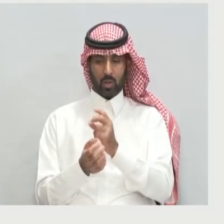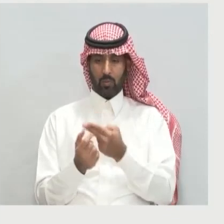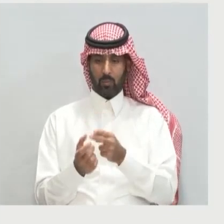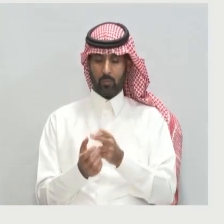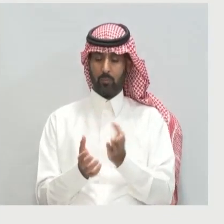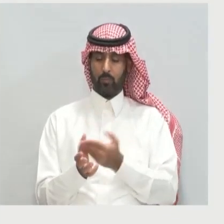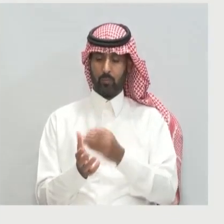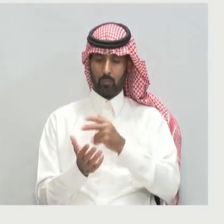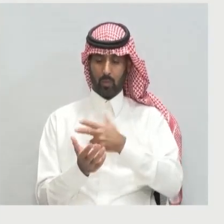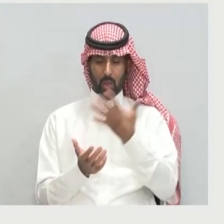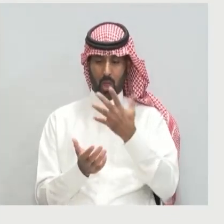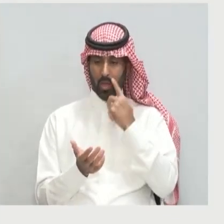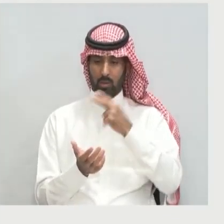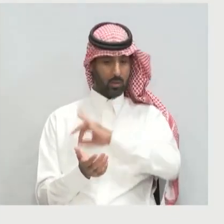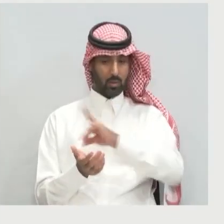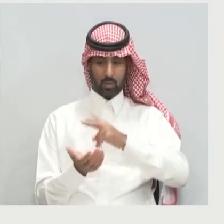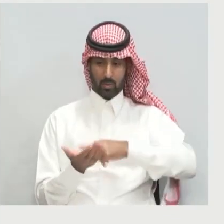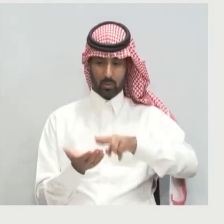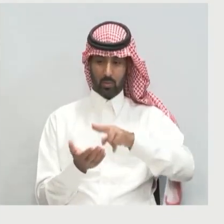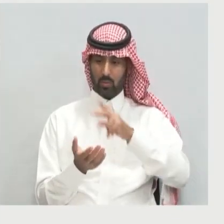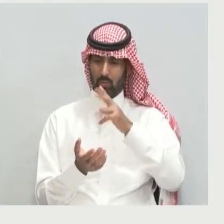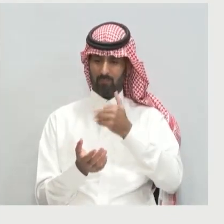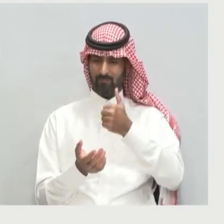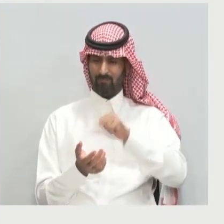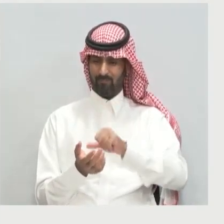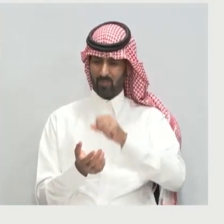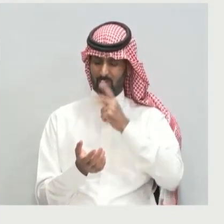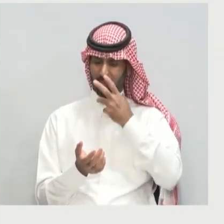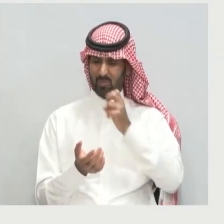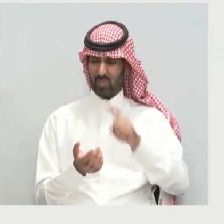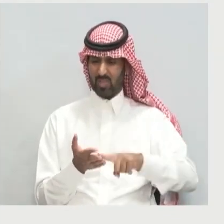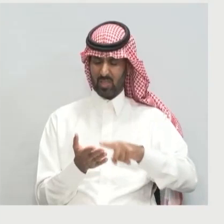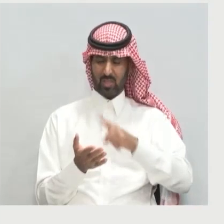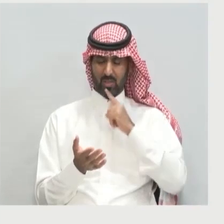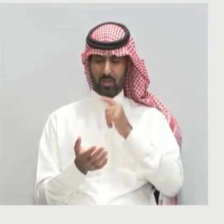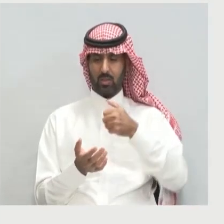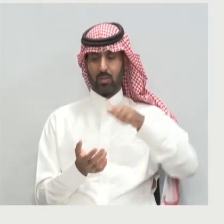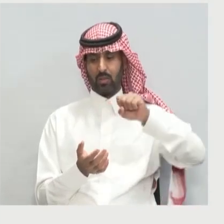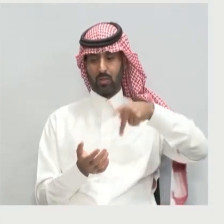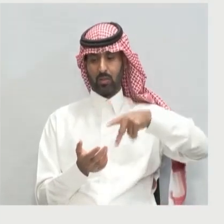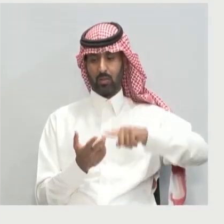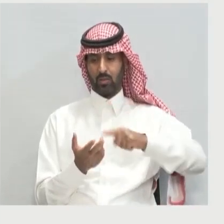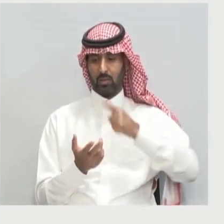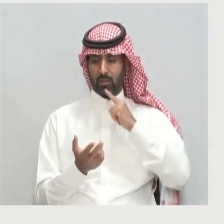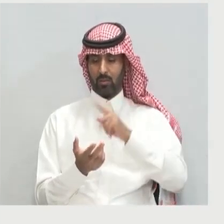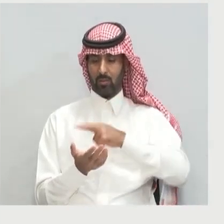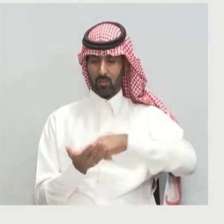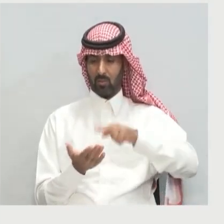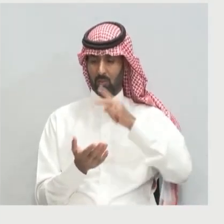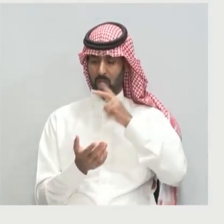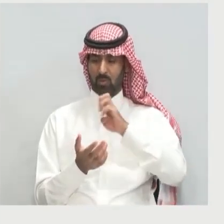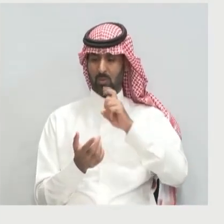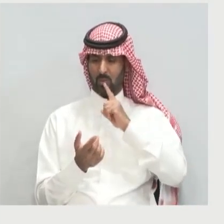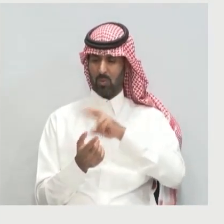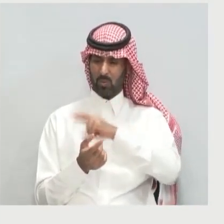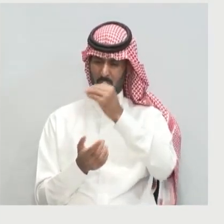لا ترسل رسائل غير مرغوب فيها سهام ولا تتابع او ترسل رسائل الكترونيه